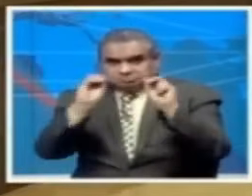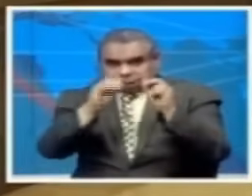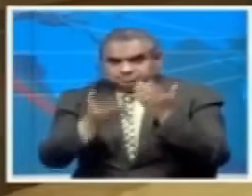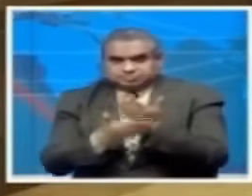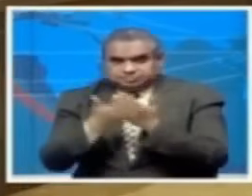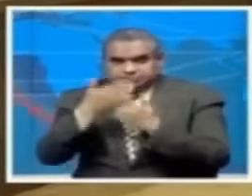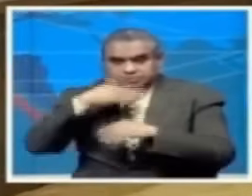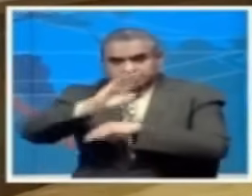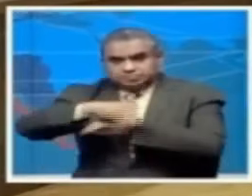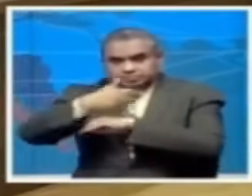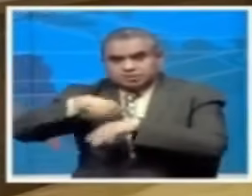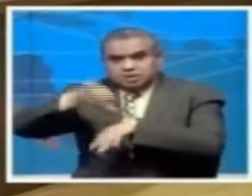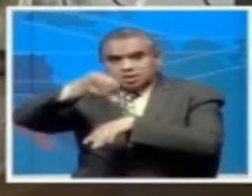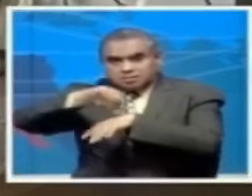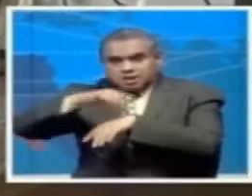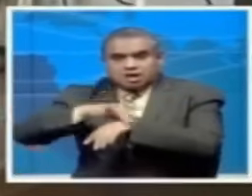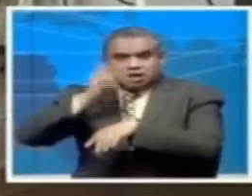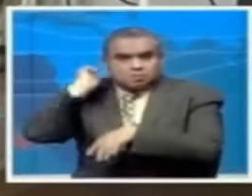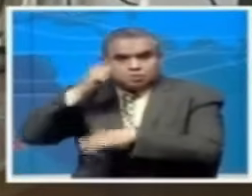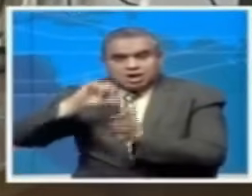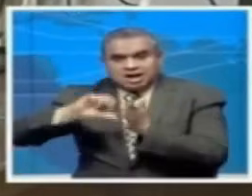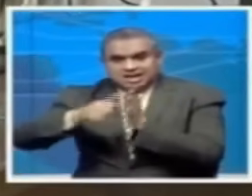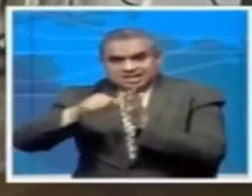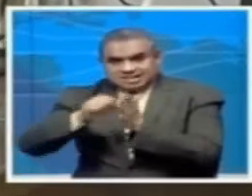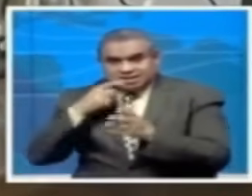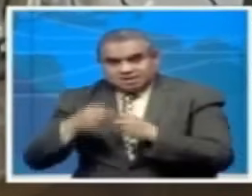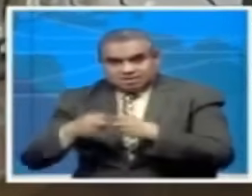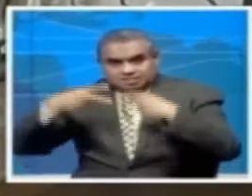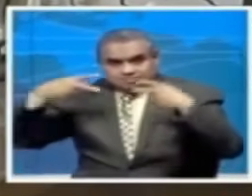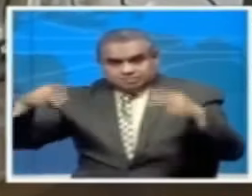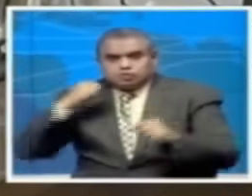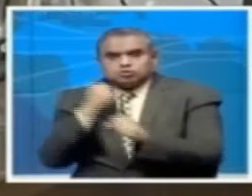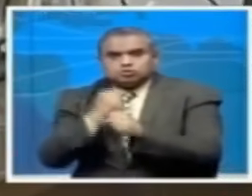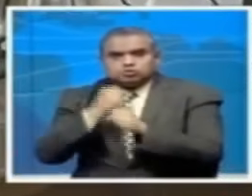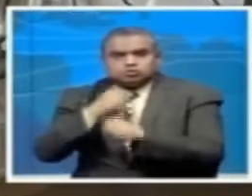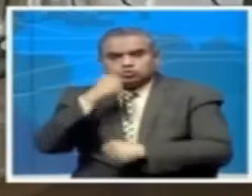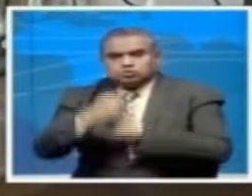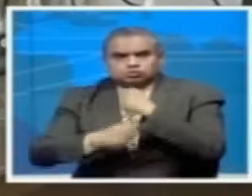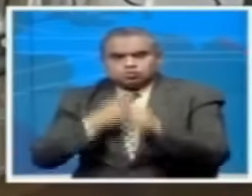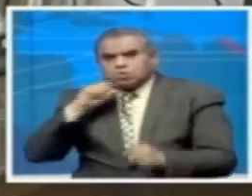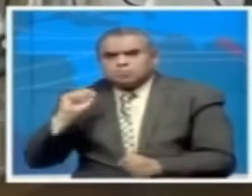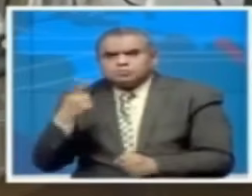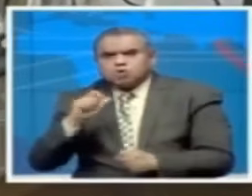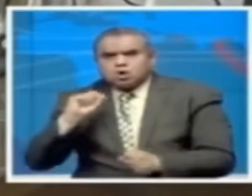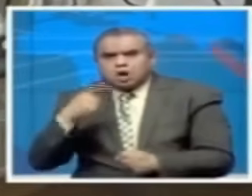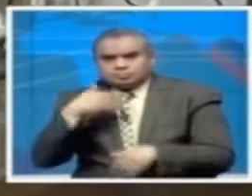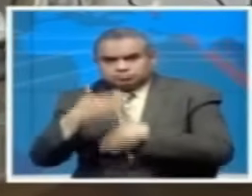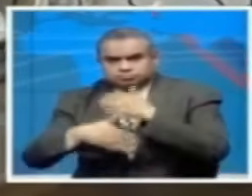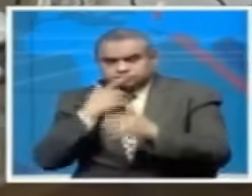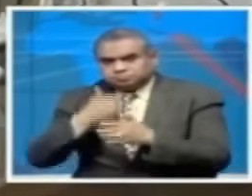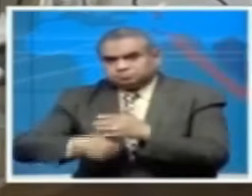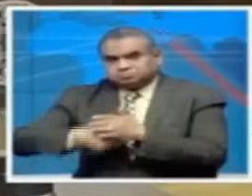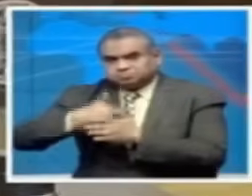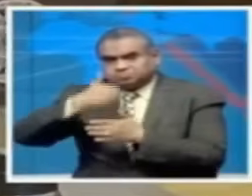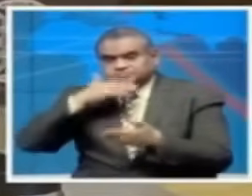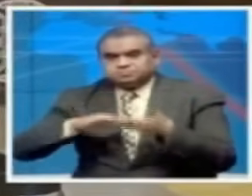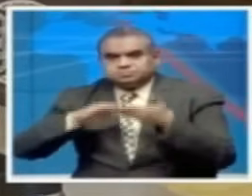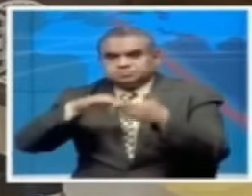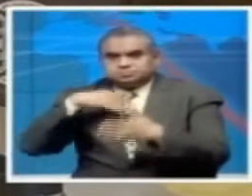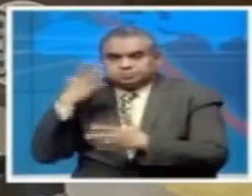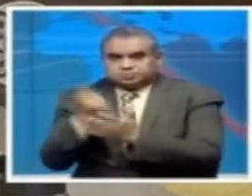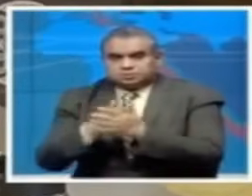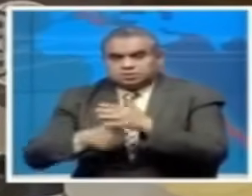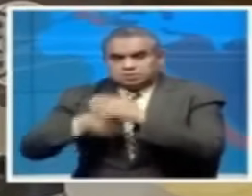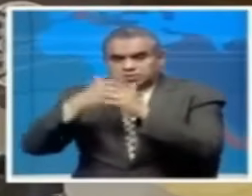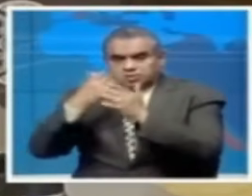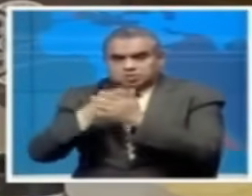تشغيل للمراكز والمنشآت الصحية التي تم الانتهاء منها، وبضرورة تحديد الأولويات بما يتسق مع خطة الدولة